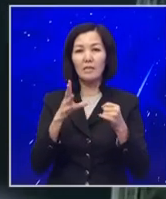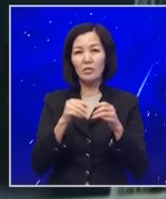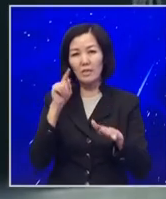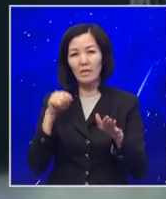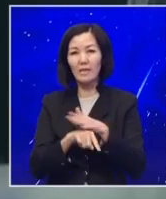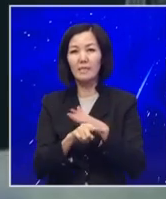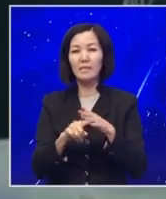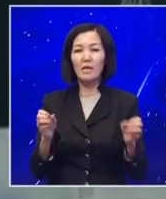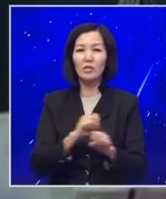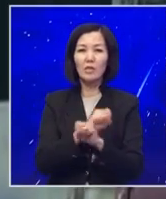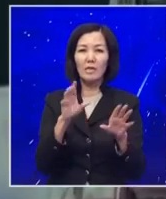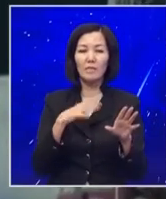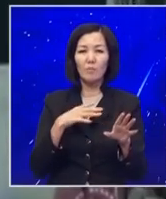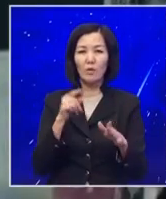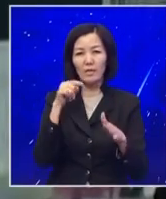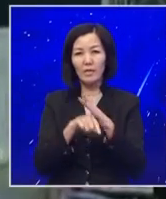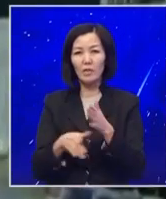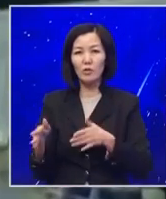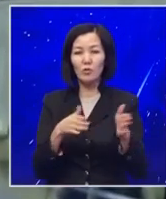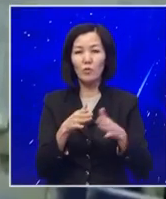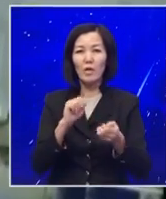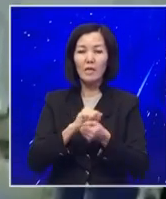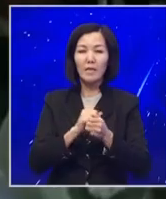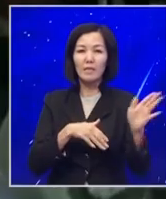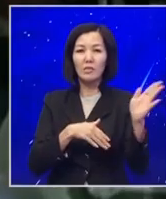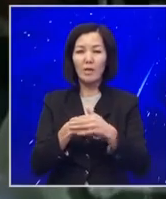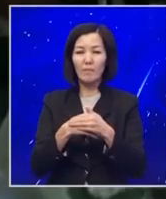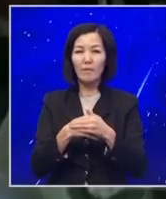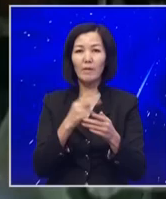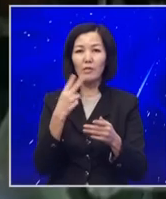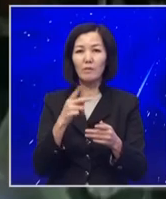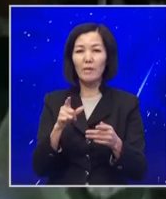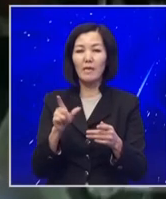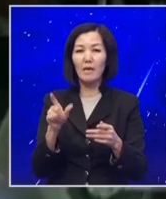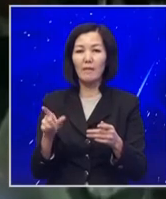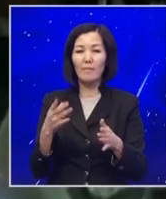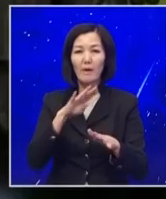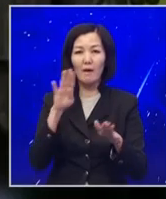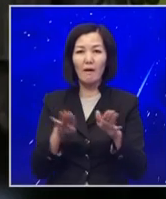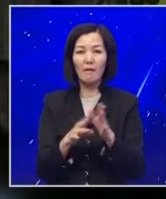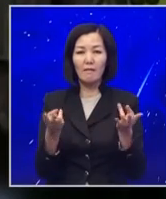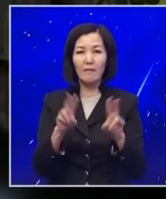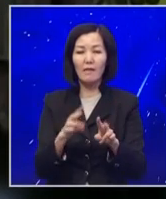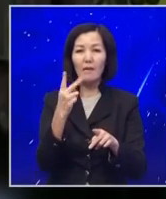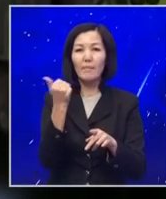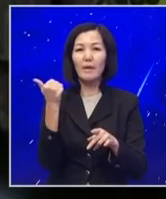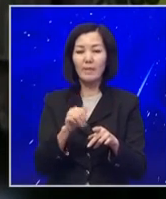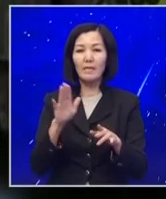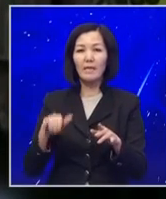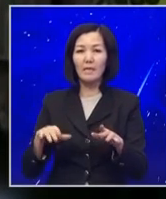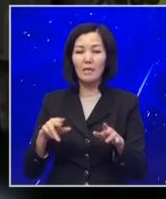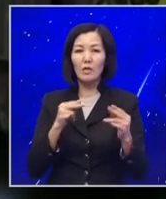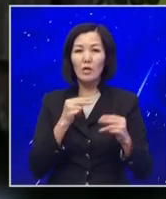жарылыс болған. Салдарынан оған кіретін жолдарға тас шабылып, 22 кенші қамалып қалған. Құтқарушылар тек бір аптадан кейін